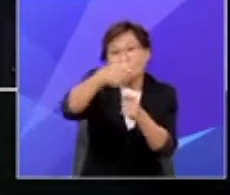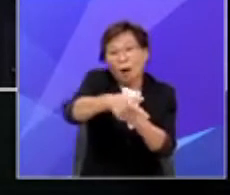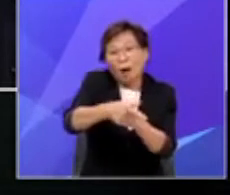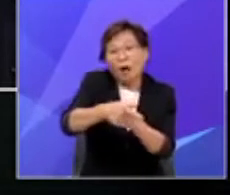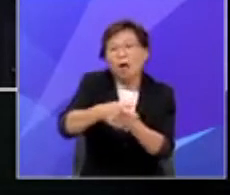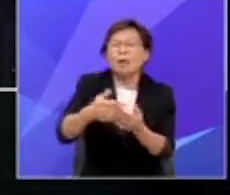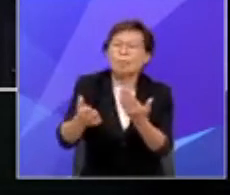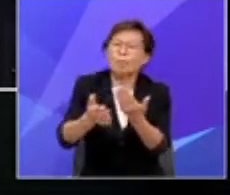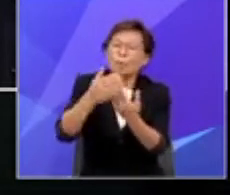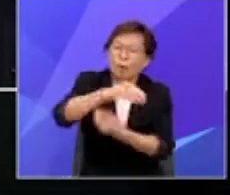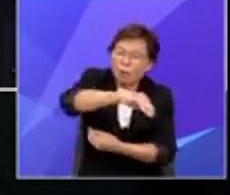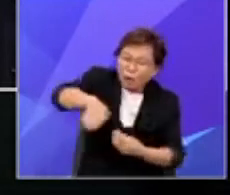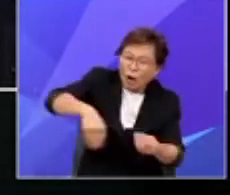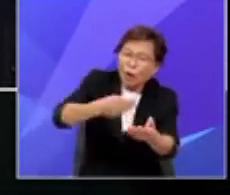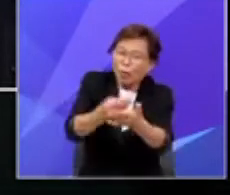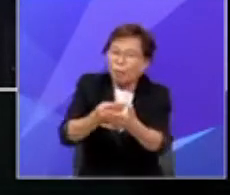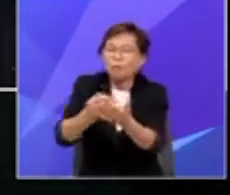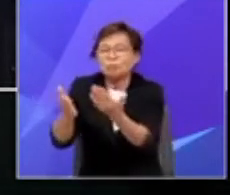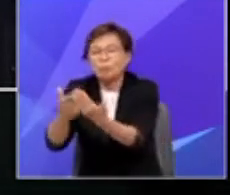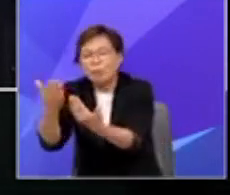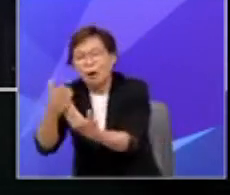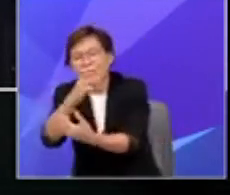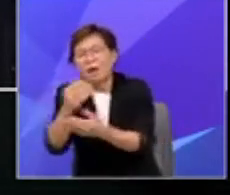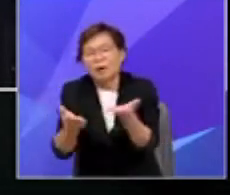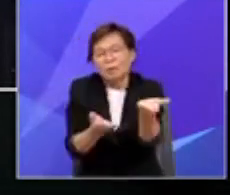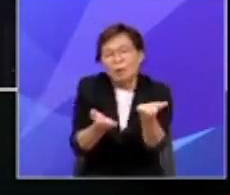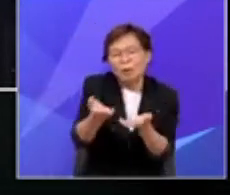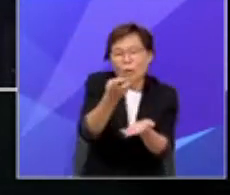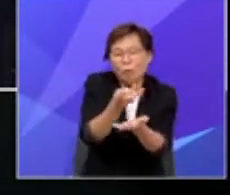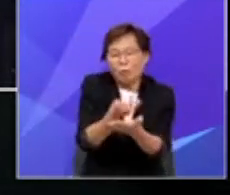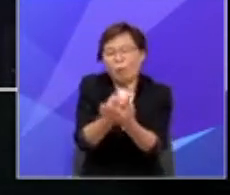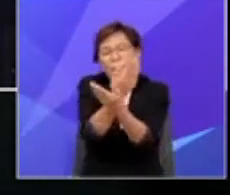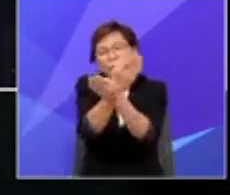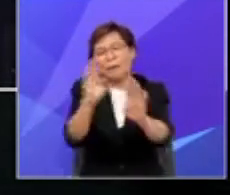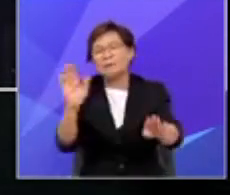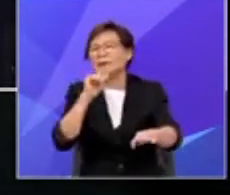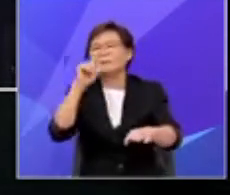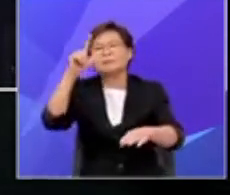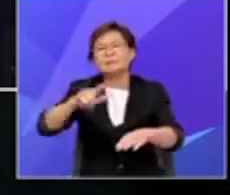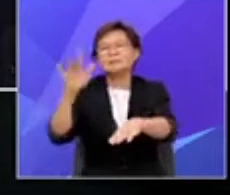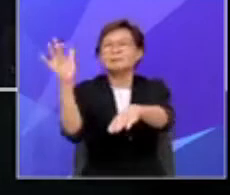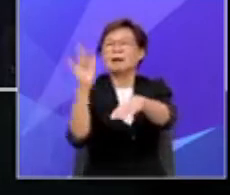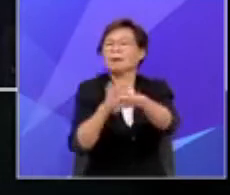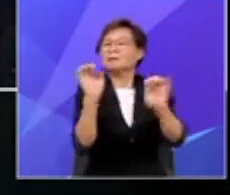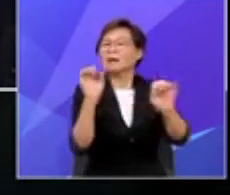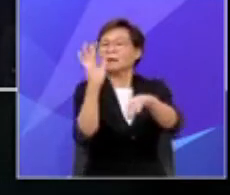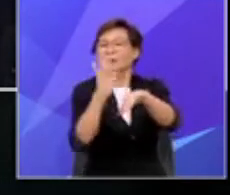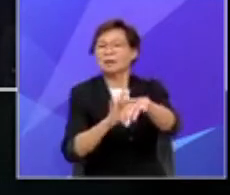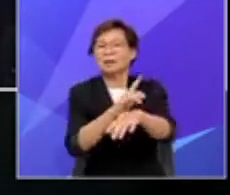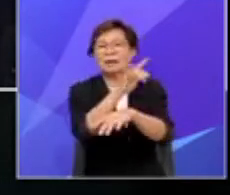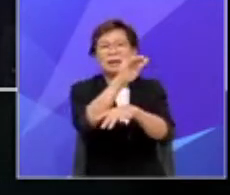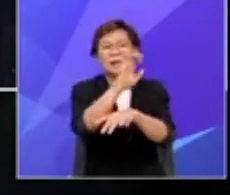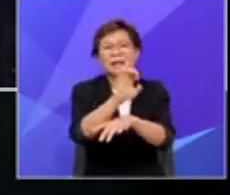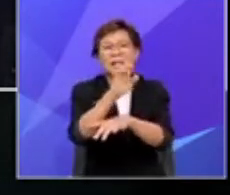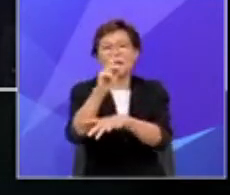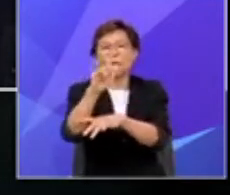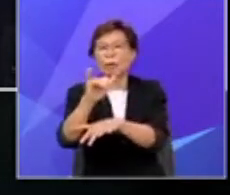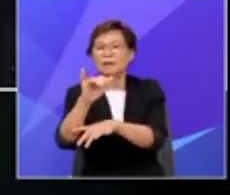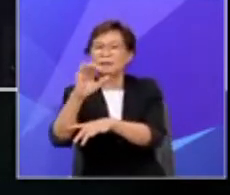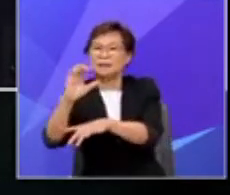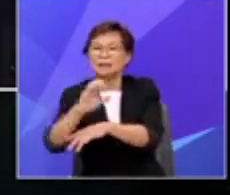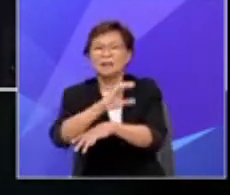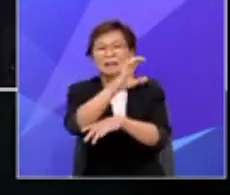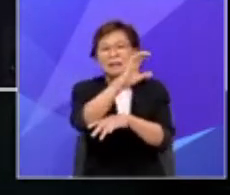aliran keuangan termasuk laut seperlima ah peringatan keuangan bebas sentuhan seperti ini ke WC atau